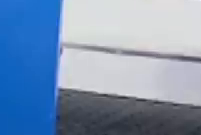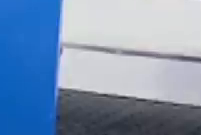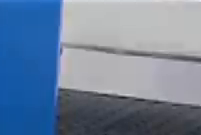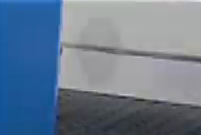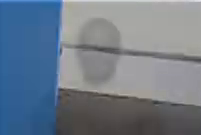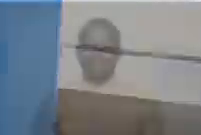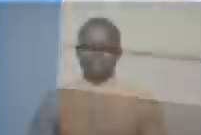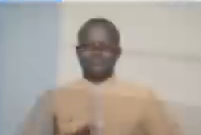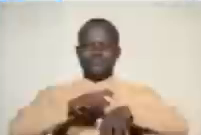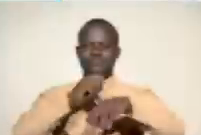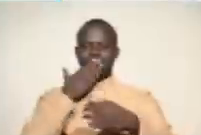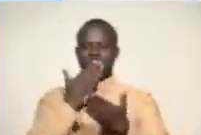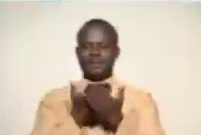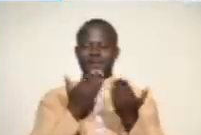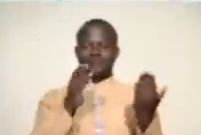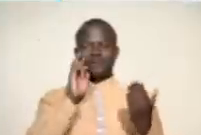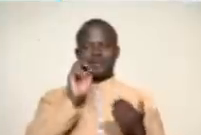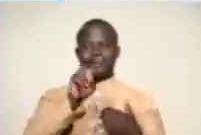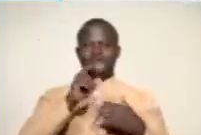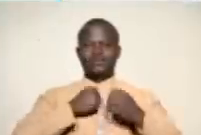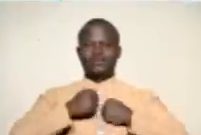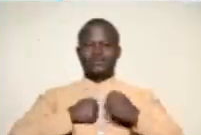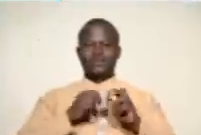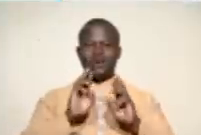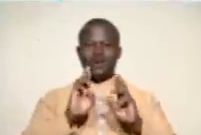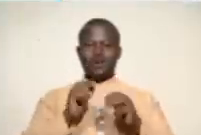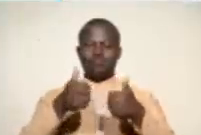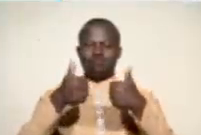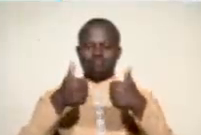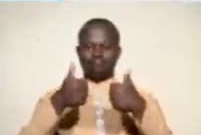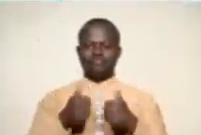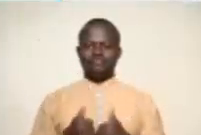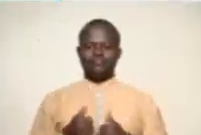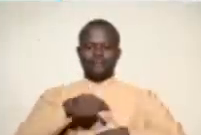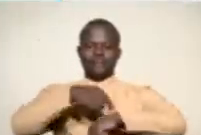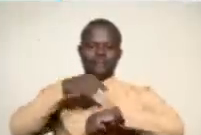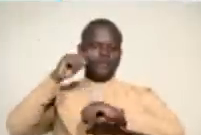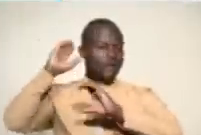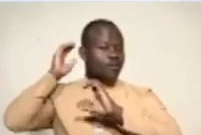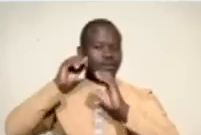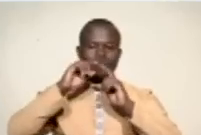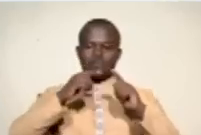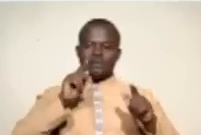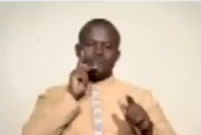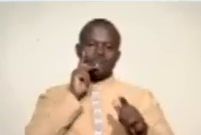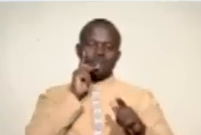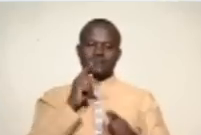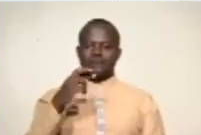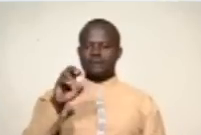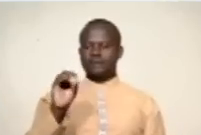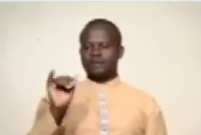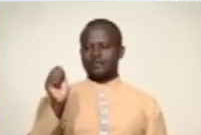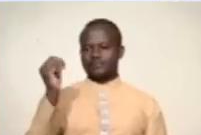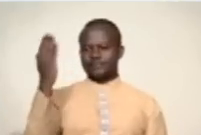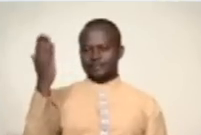bihe byiza kuri mwese bakurikiye televiziyo Rwanda twizera ko muri hose mukomeje kumererwa neza n'umwanya w'amakuru mu rurimi rw'ikinyarwanda ni mu buryo burambuye nge ndi